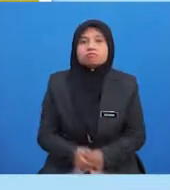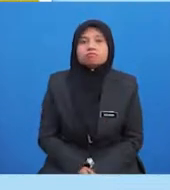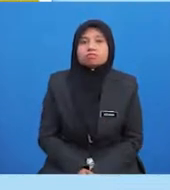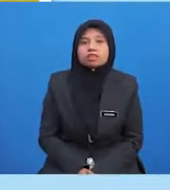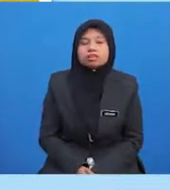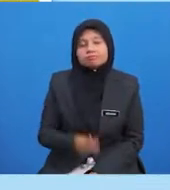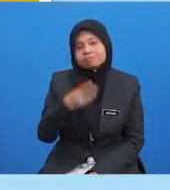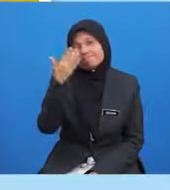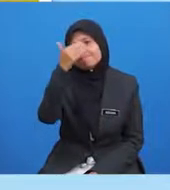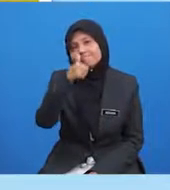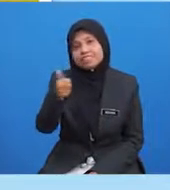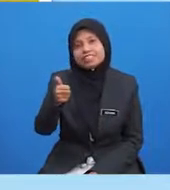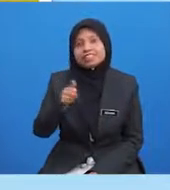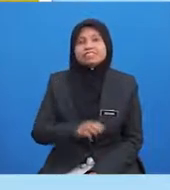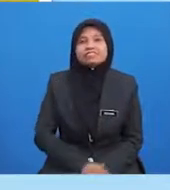Menarik bukan?